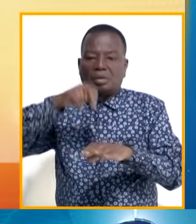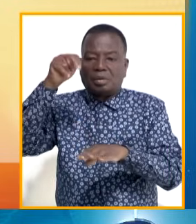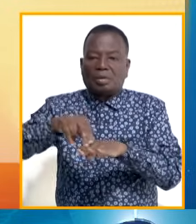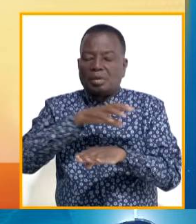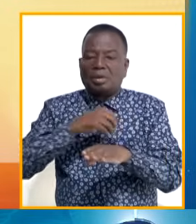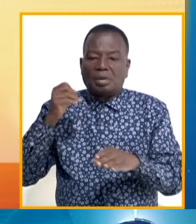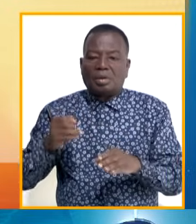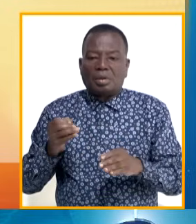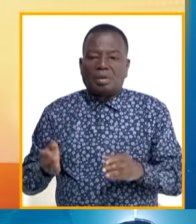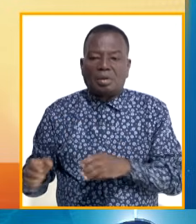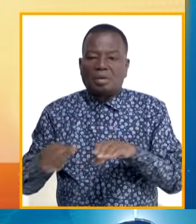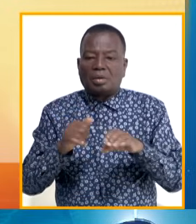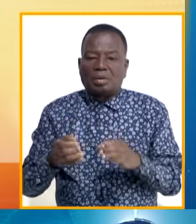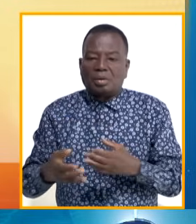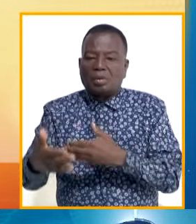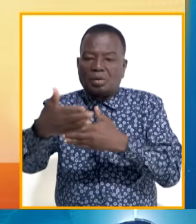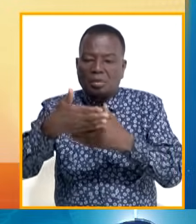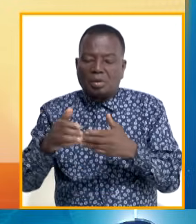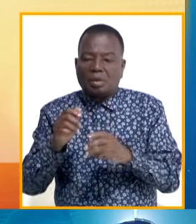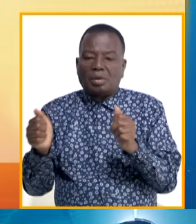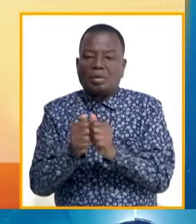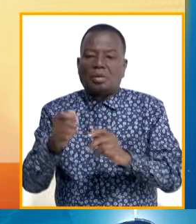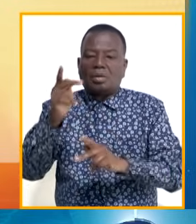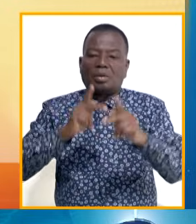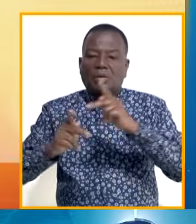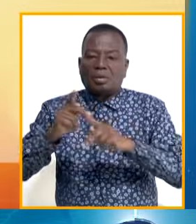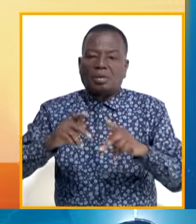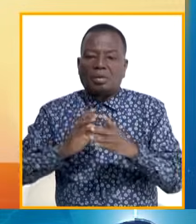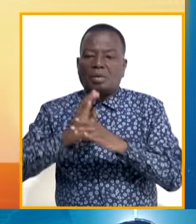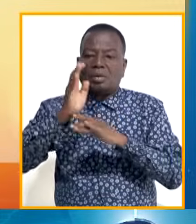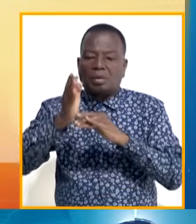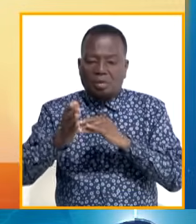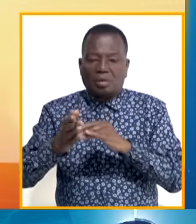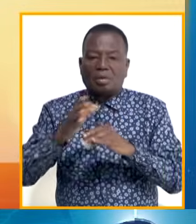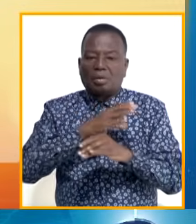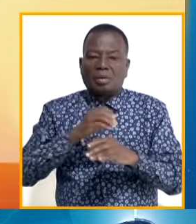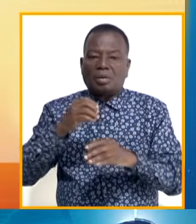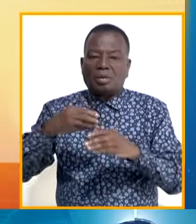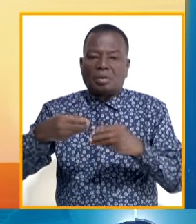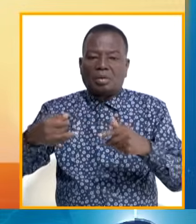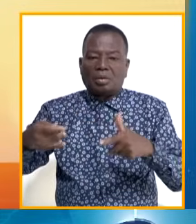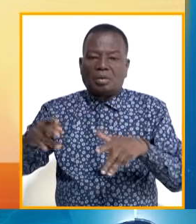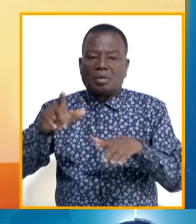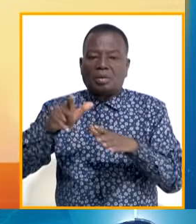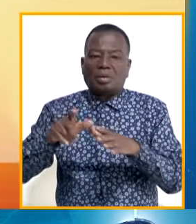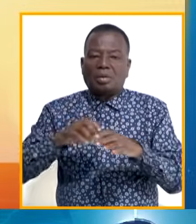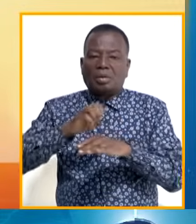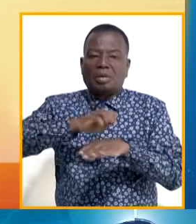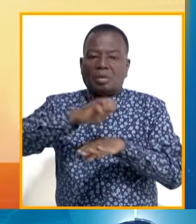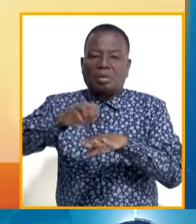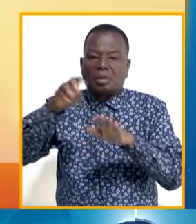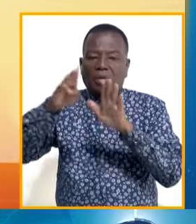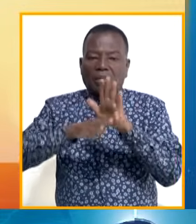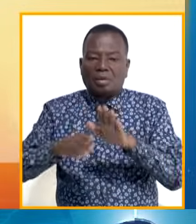et à privilégier les actions de proximité avec les populations à travers les collectivités territoriales. Un engagement tenu